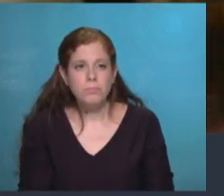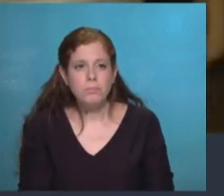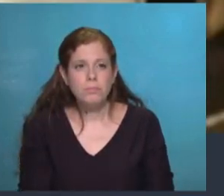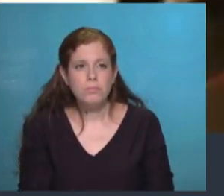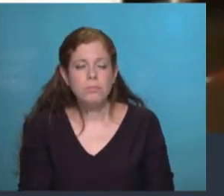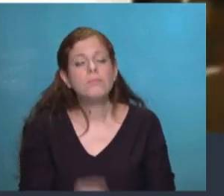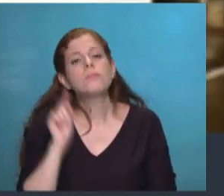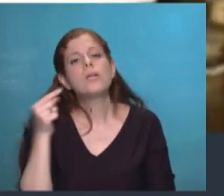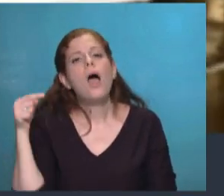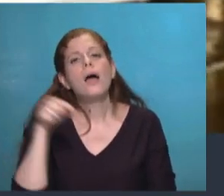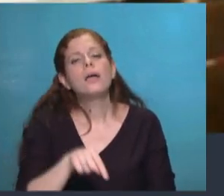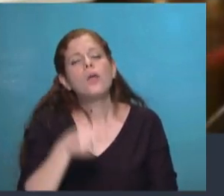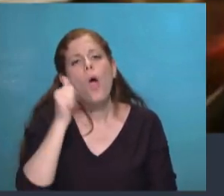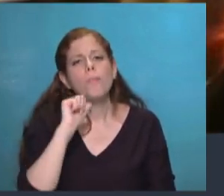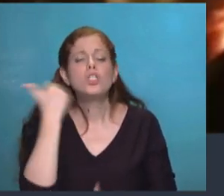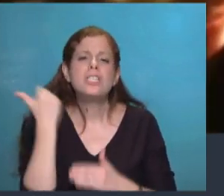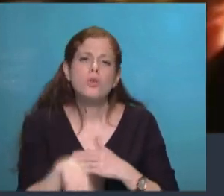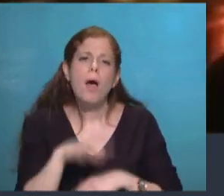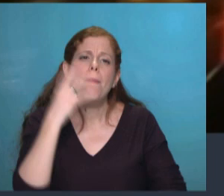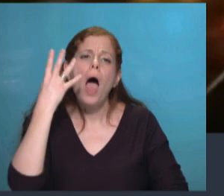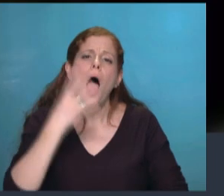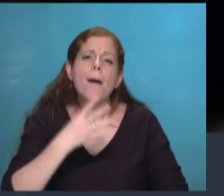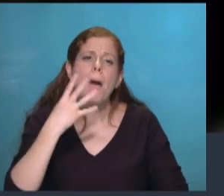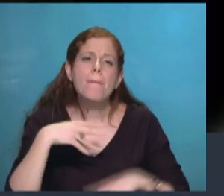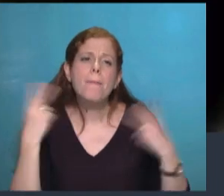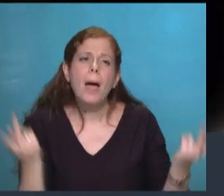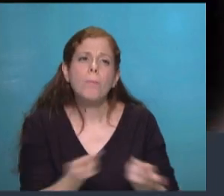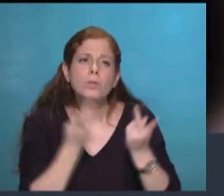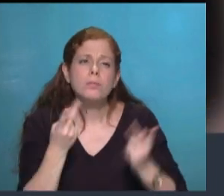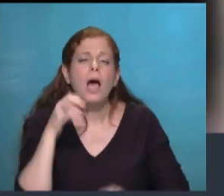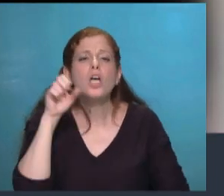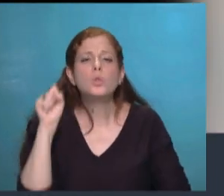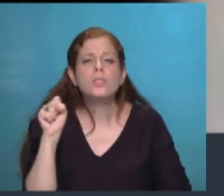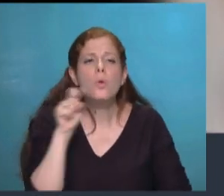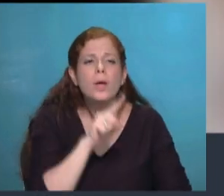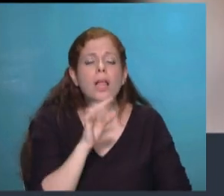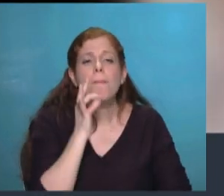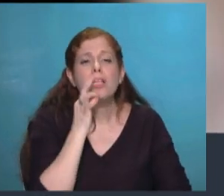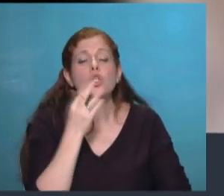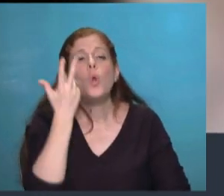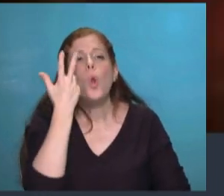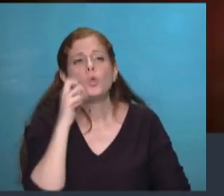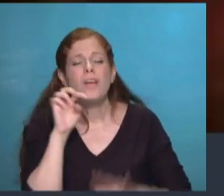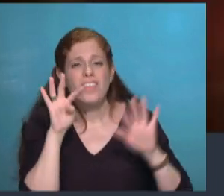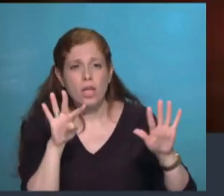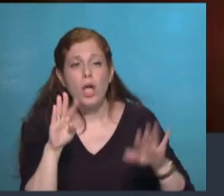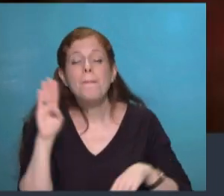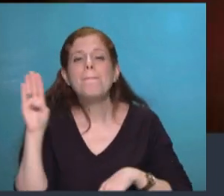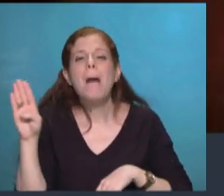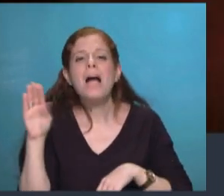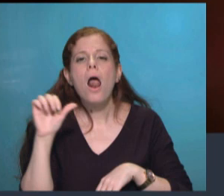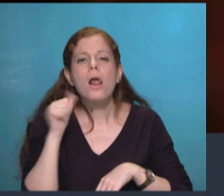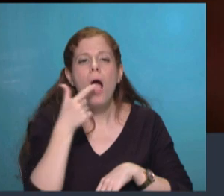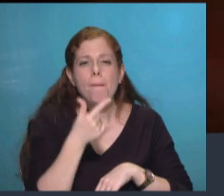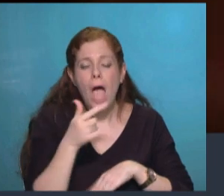כך הגיעו אמש לסיומם ארבעה ימי החיפושים אחר סוזן ותד בת 39 מבאקה אל ערבייה, שגופתה